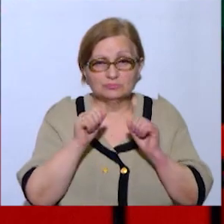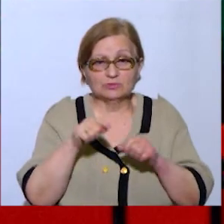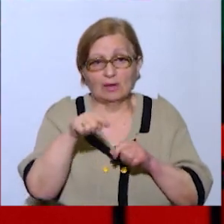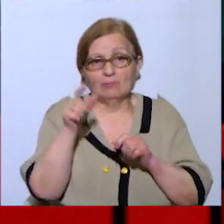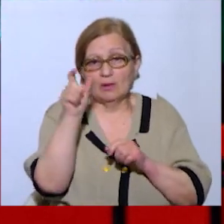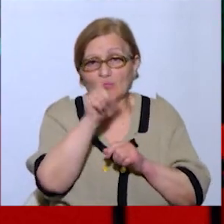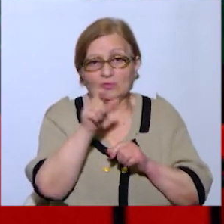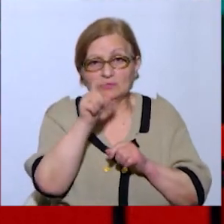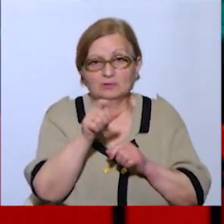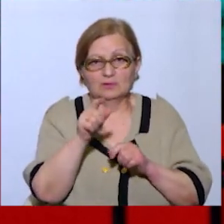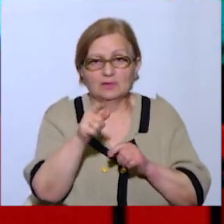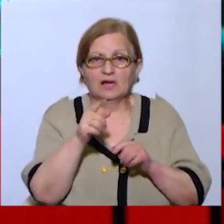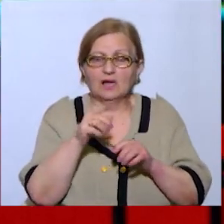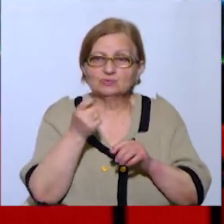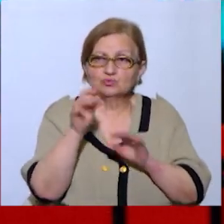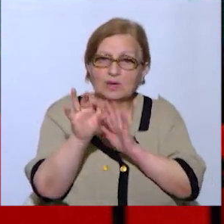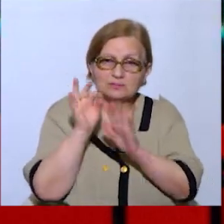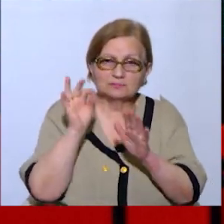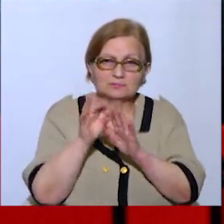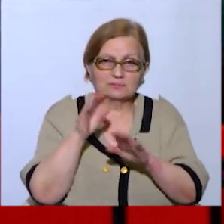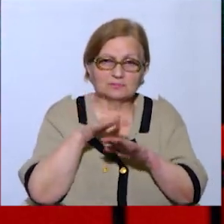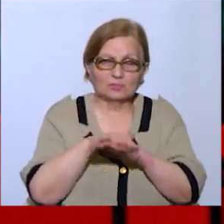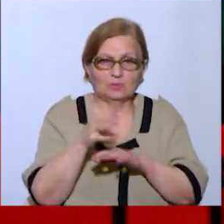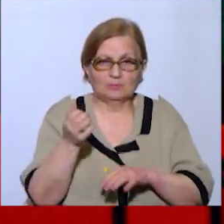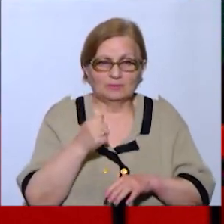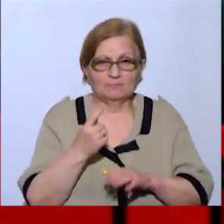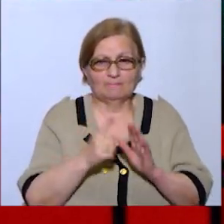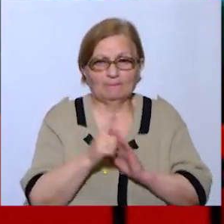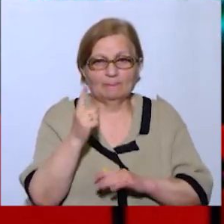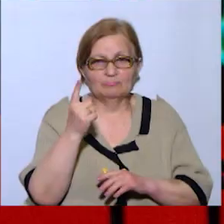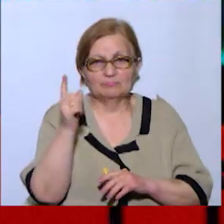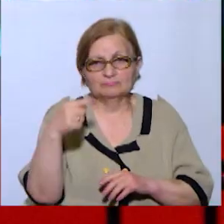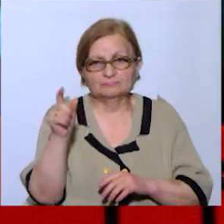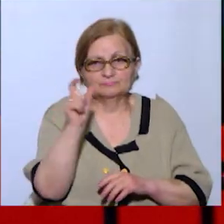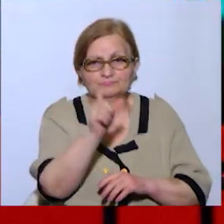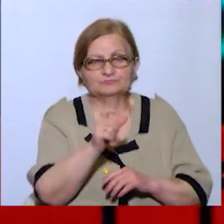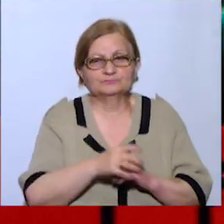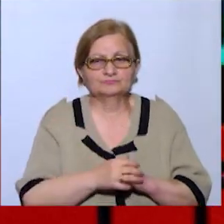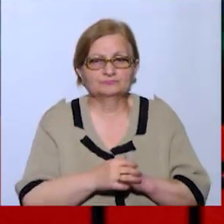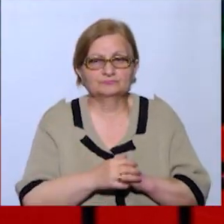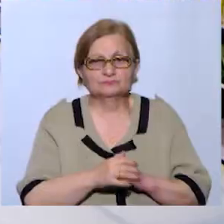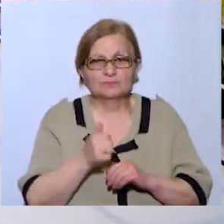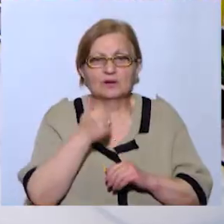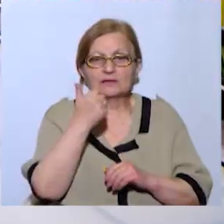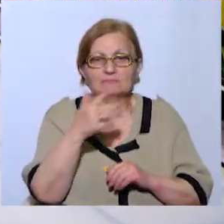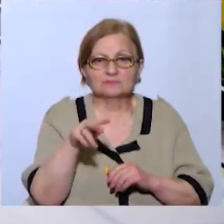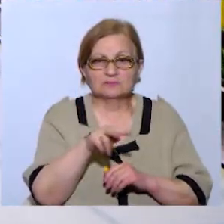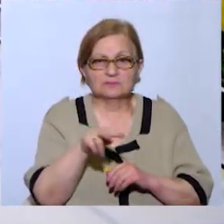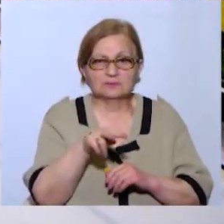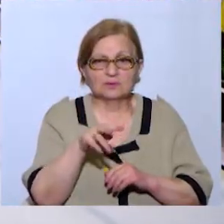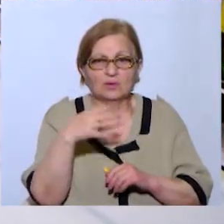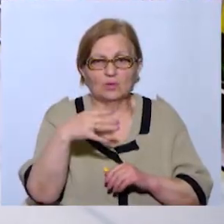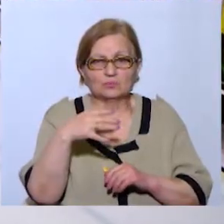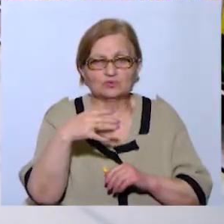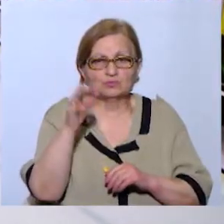ამოცანებში ნაწილობრივი ქულების მოპოვებაც. დავიწყოთ. პირველი ამოცანა არის ასეთი: რამდენი ლიტრი